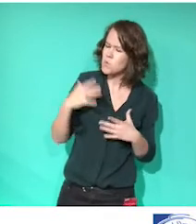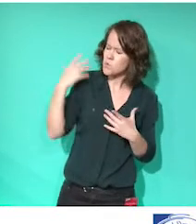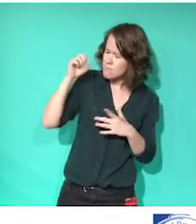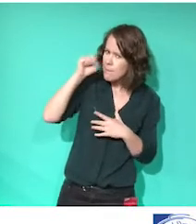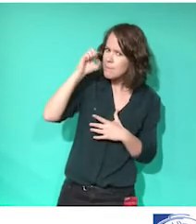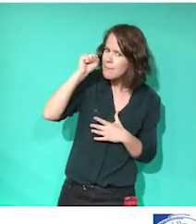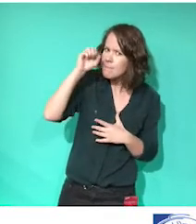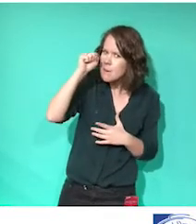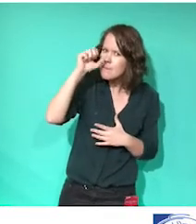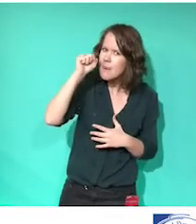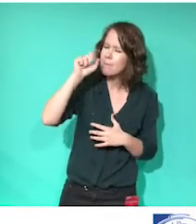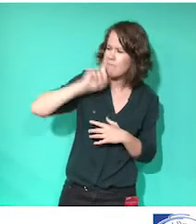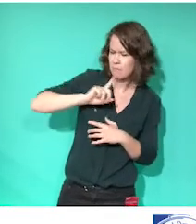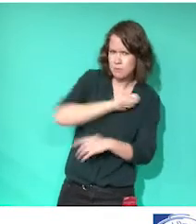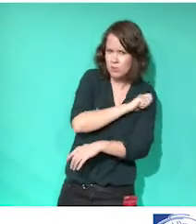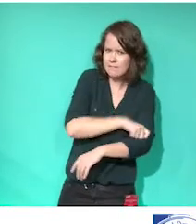de sportifs qui ont été